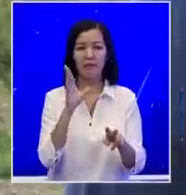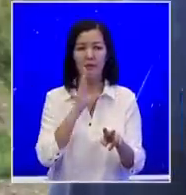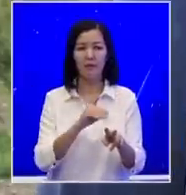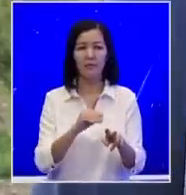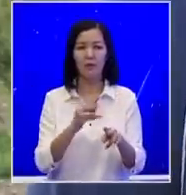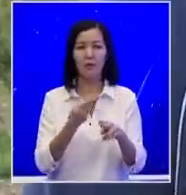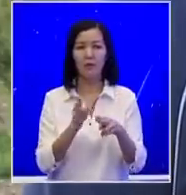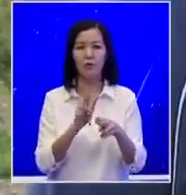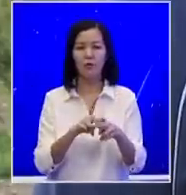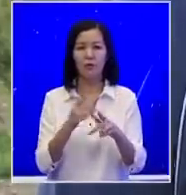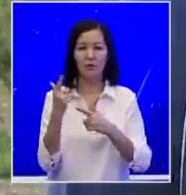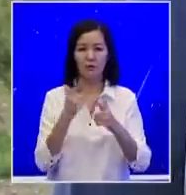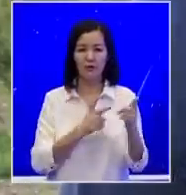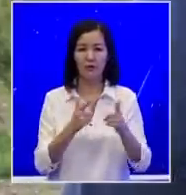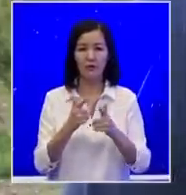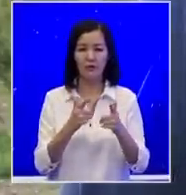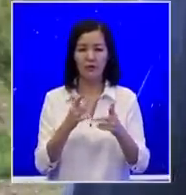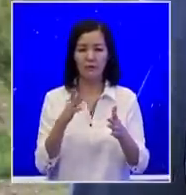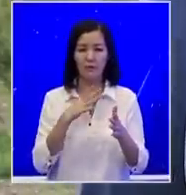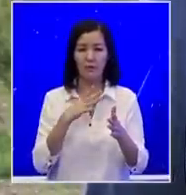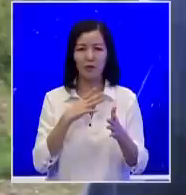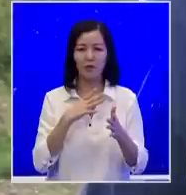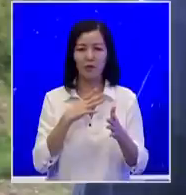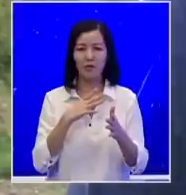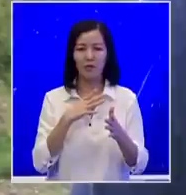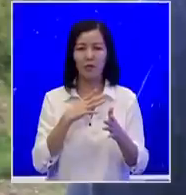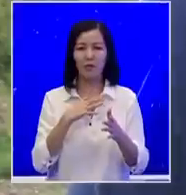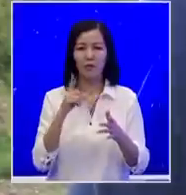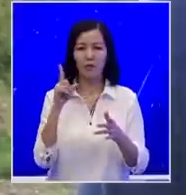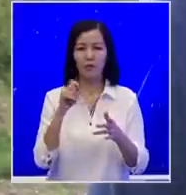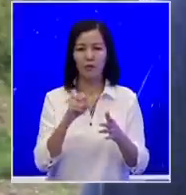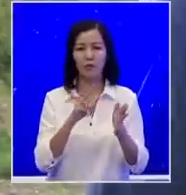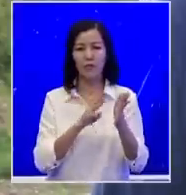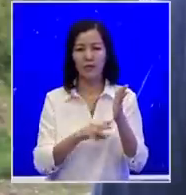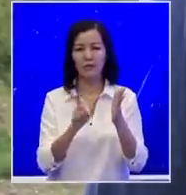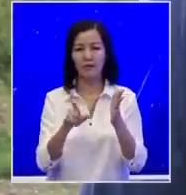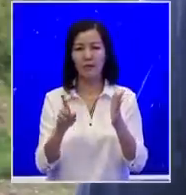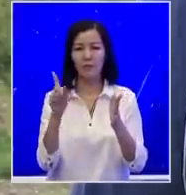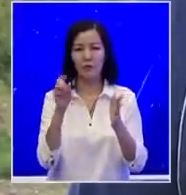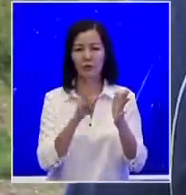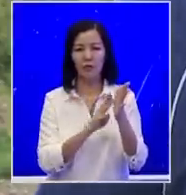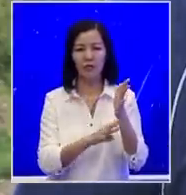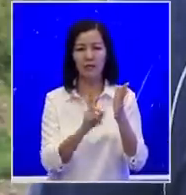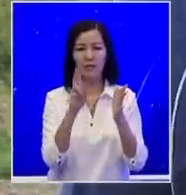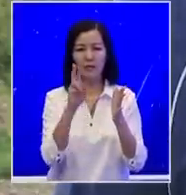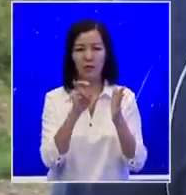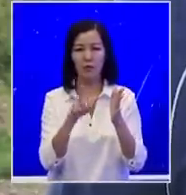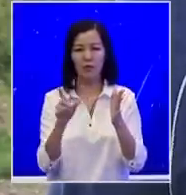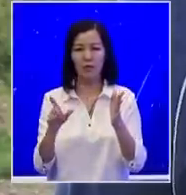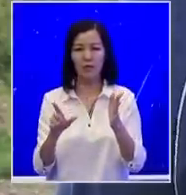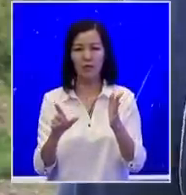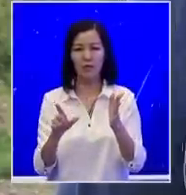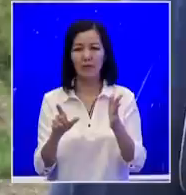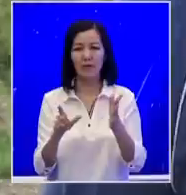Сондықтан да бұл дайындық барысында қазір бәрін дайындап қойдық. Күнші уақытта 100 адам, 80 адам, сондықтан 180 адам, 200 адамды қабылдауға